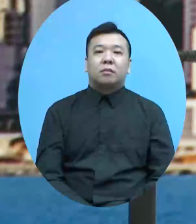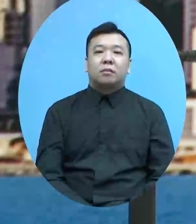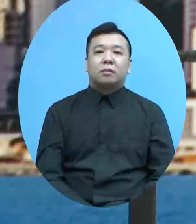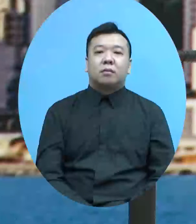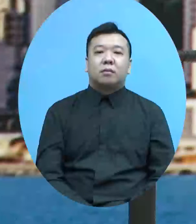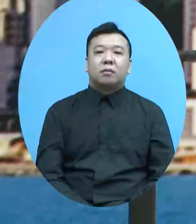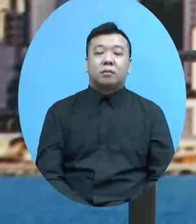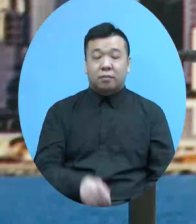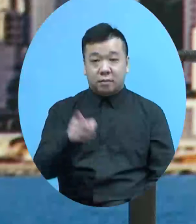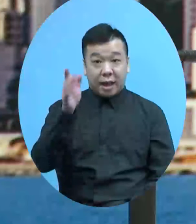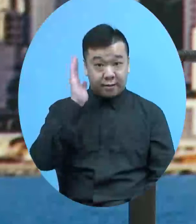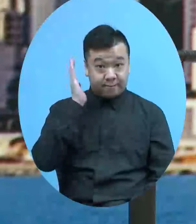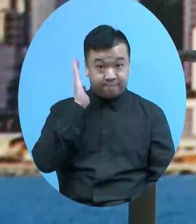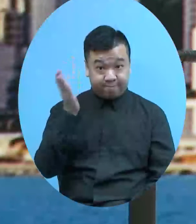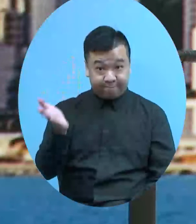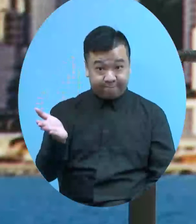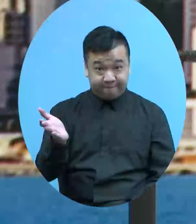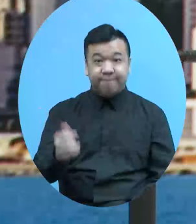後面那位男士先